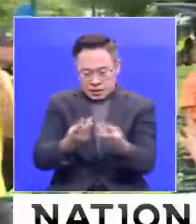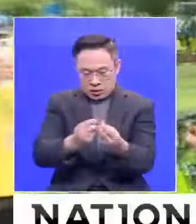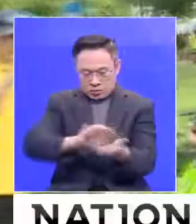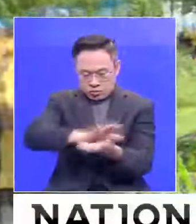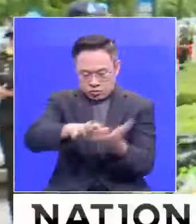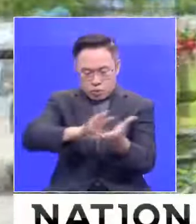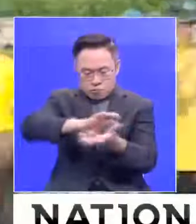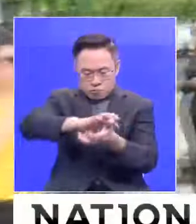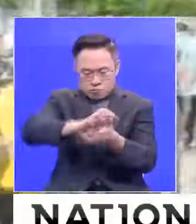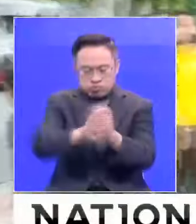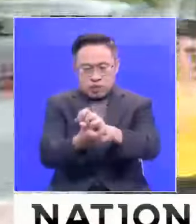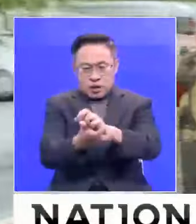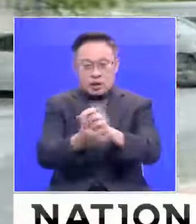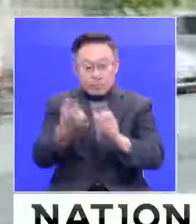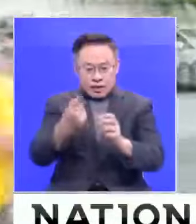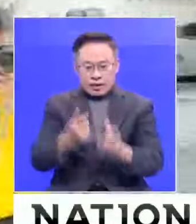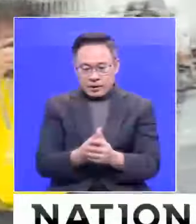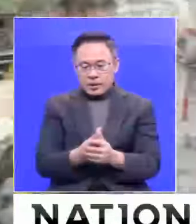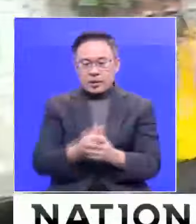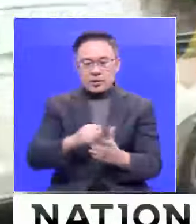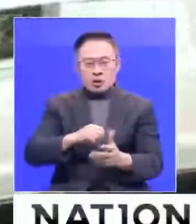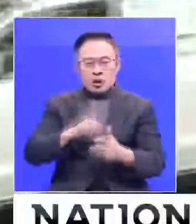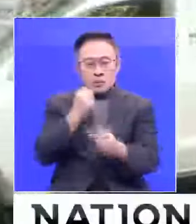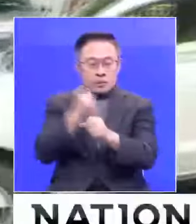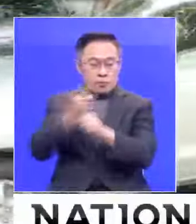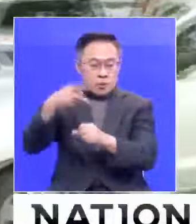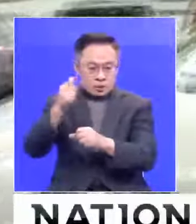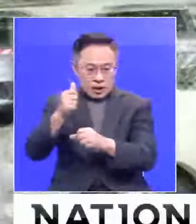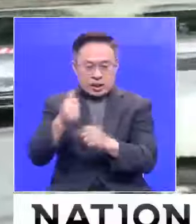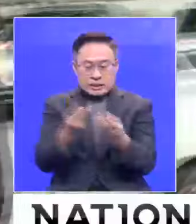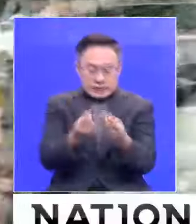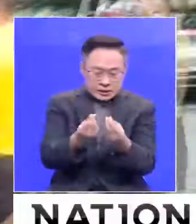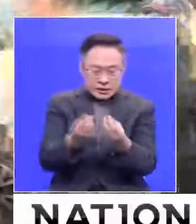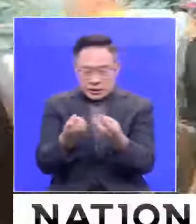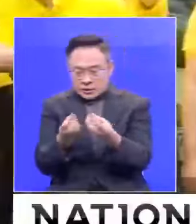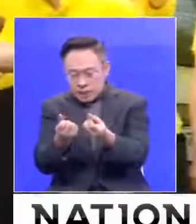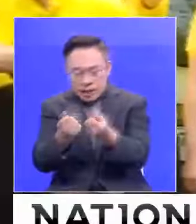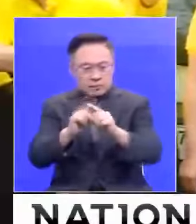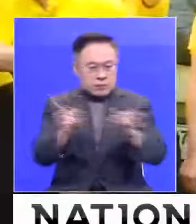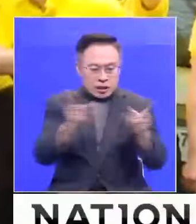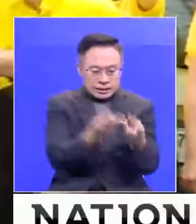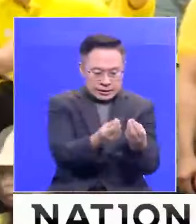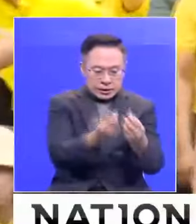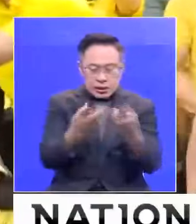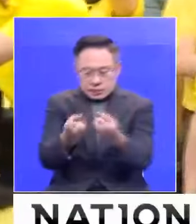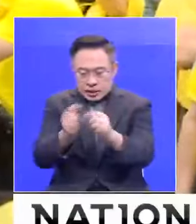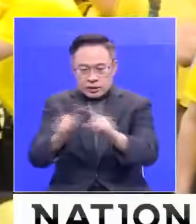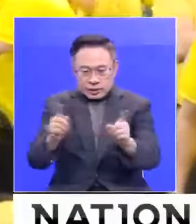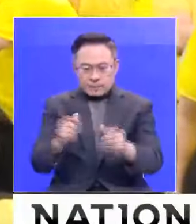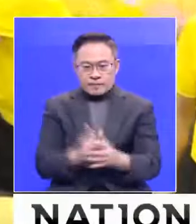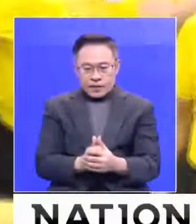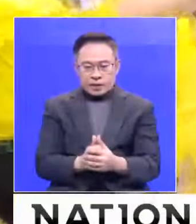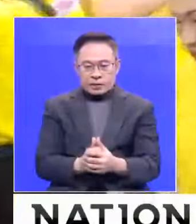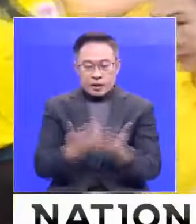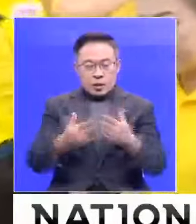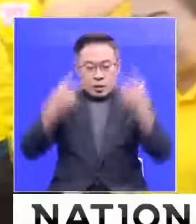แถมยังแยกวัสดุที่นำไปใช้ประโยชน์ได้ไม่ว่าจะเป็นดินไม่ว่าจะเป็นทรายค่ะแล้วก็นายกก็เดินมานะคะเดินเท้าม